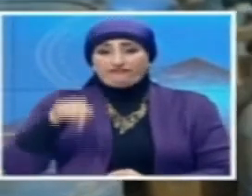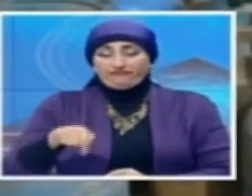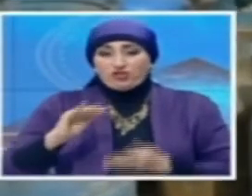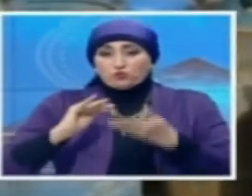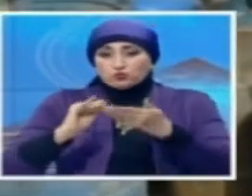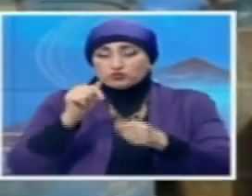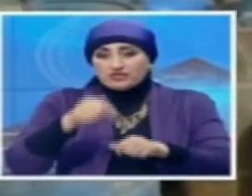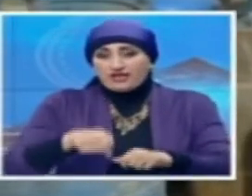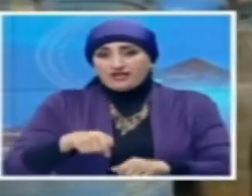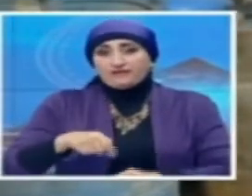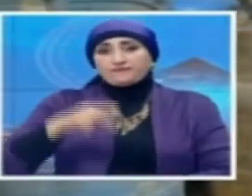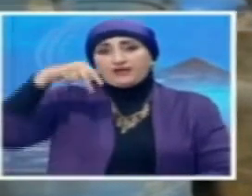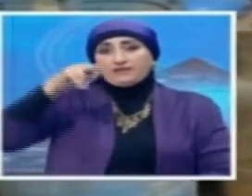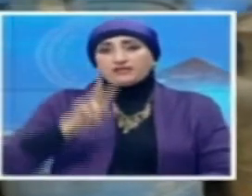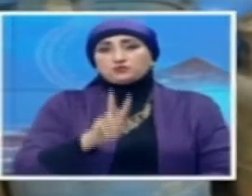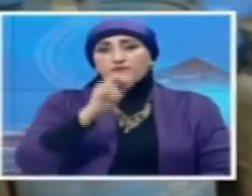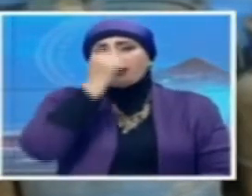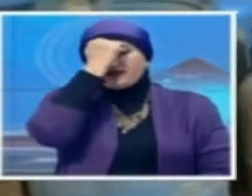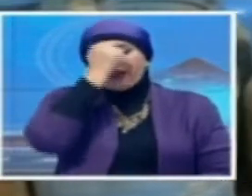ب